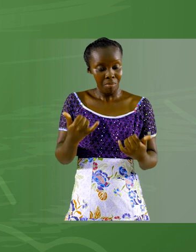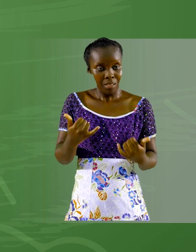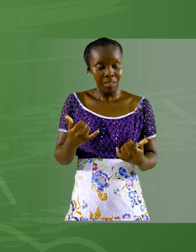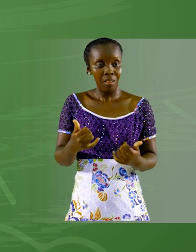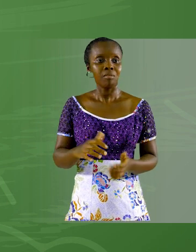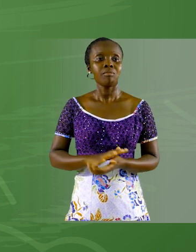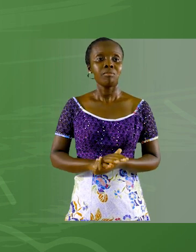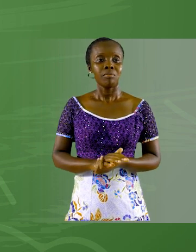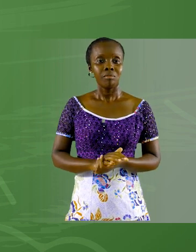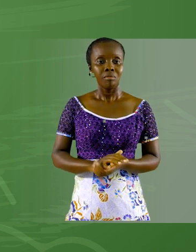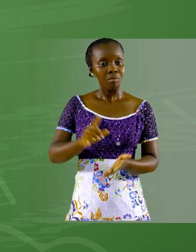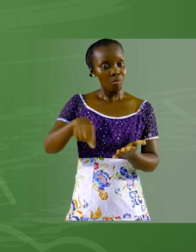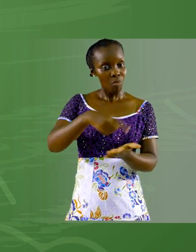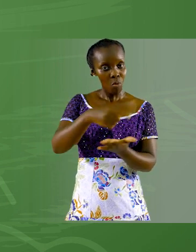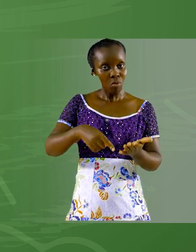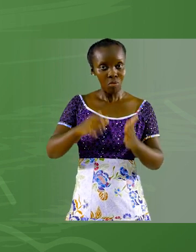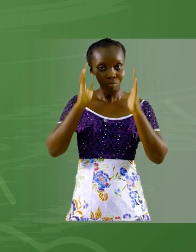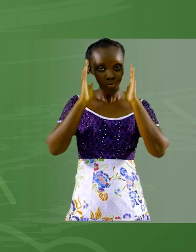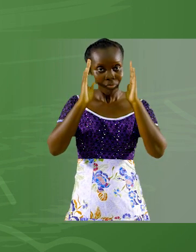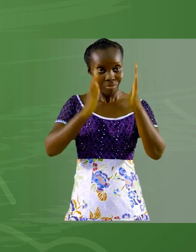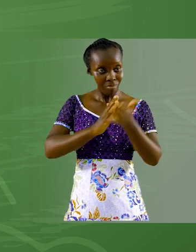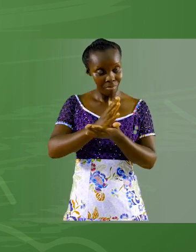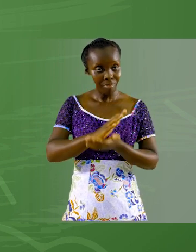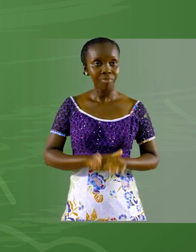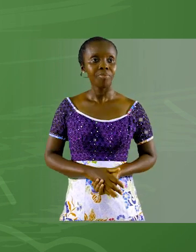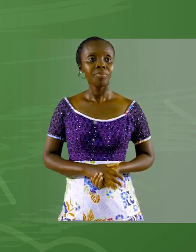Alors nous allons vous proposer quelques phrases.